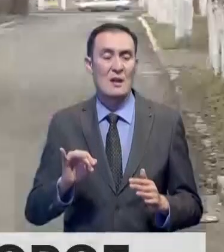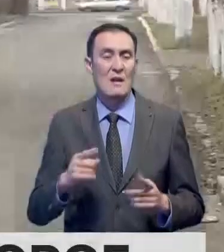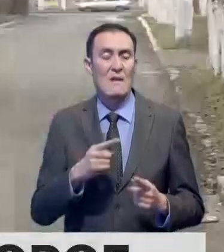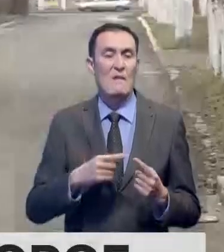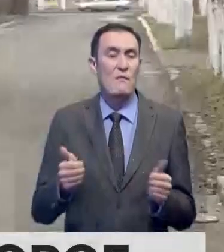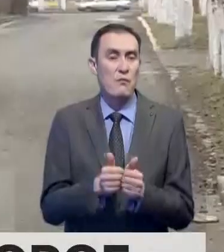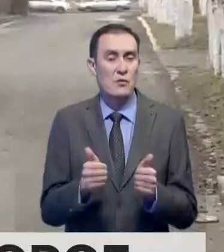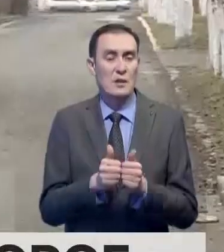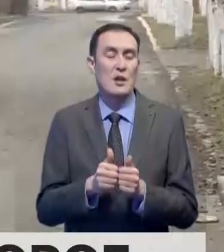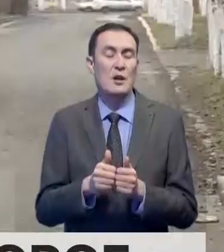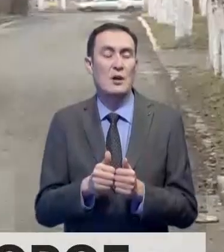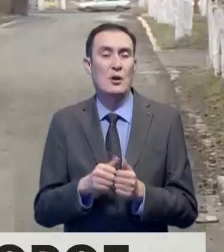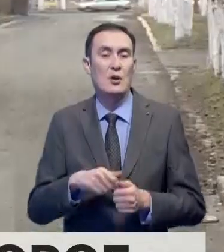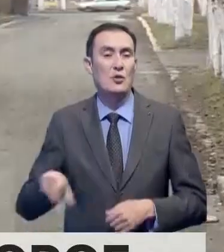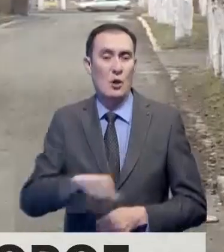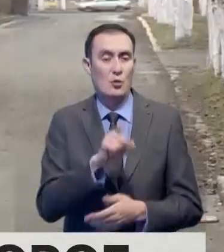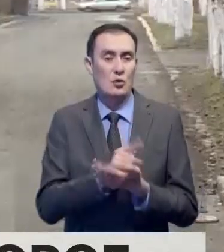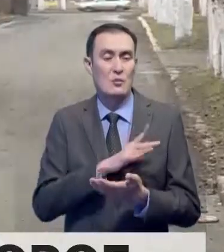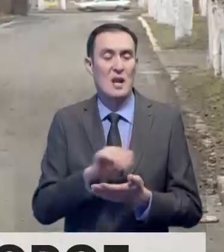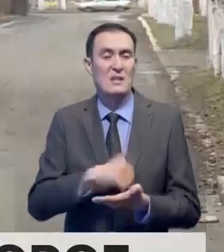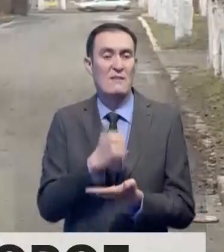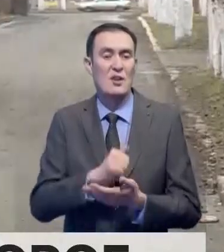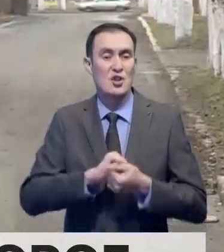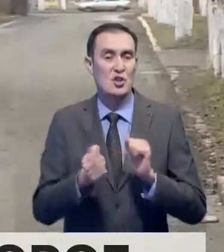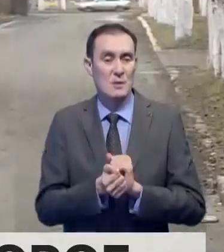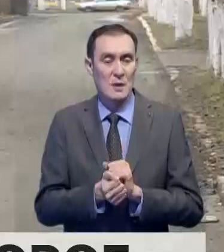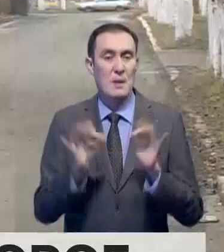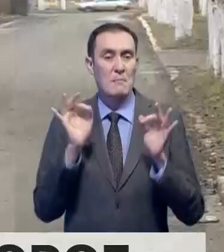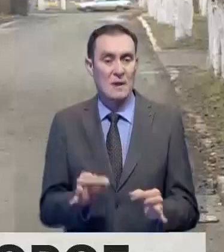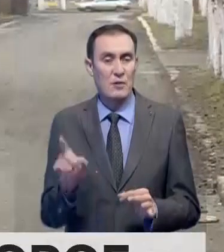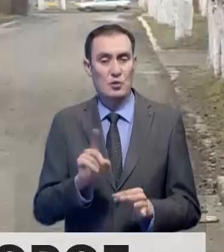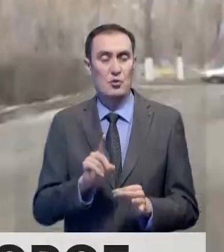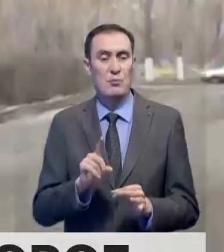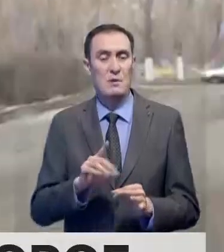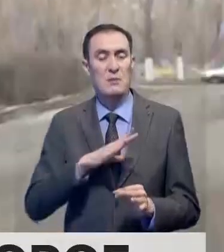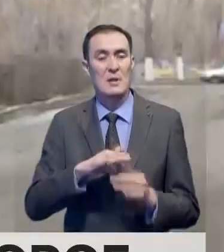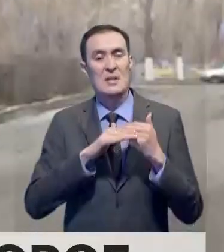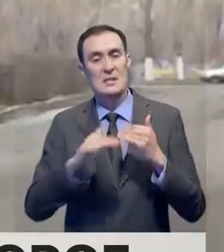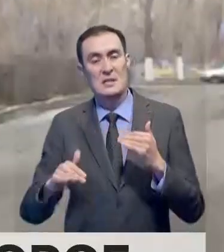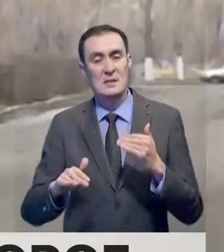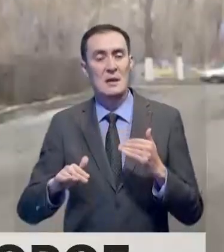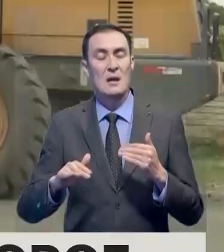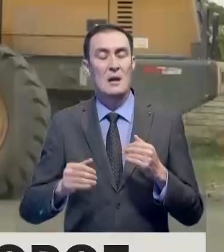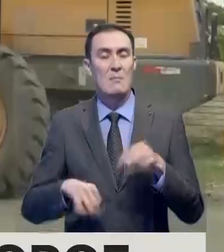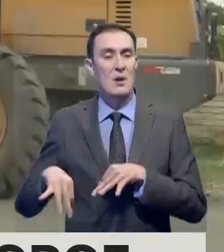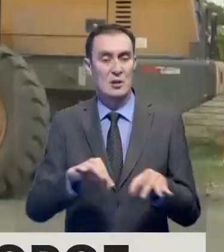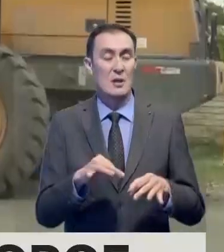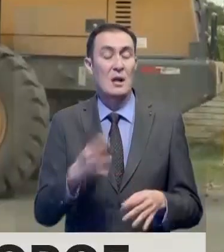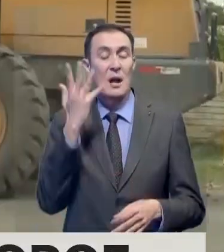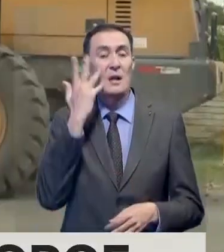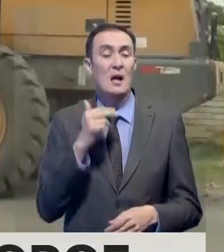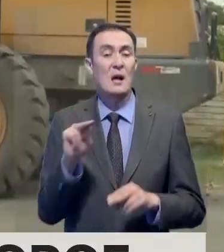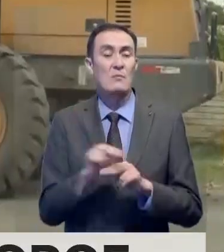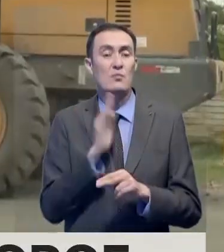должны основание щебня уложить правильно, чтобы съезд машины был. Это только окончание. Когда